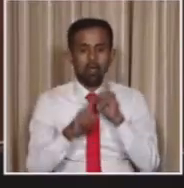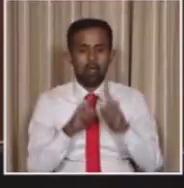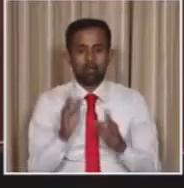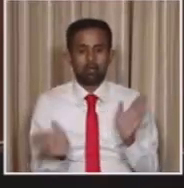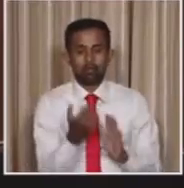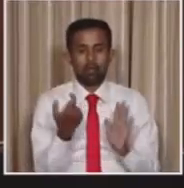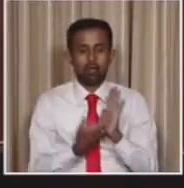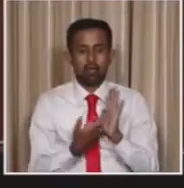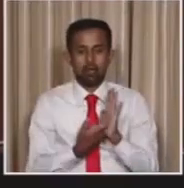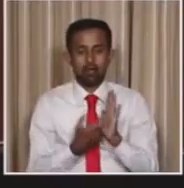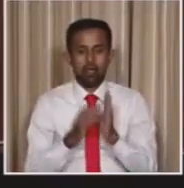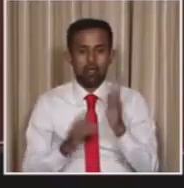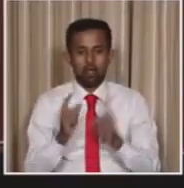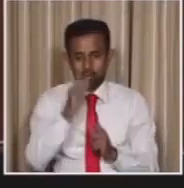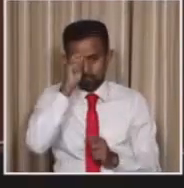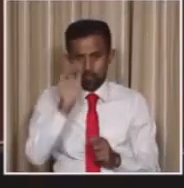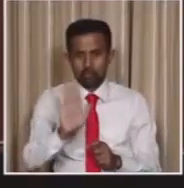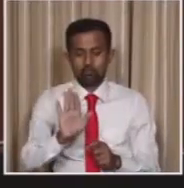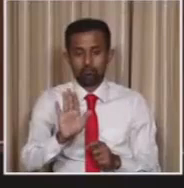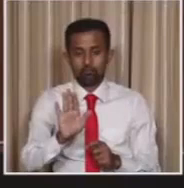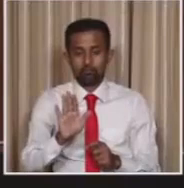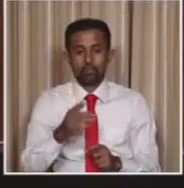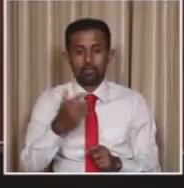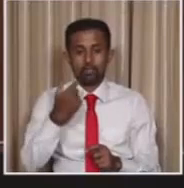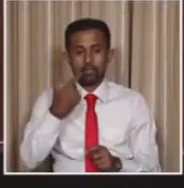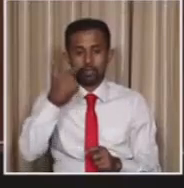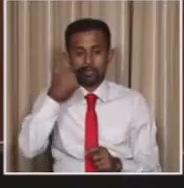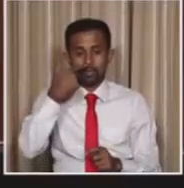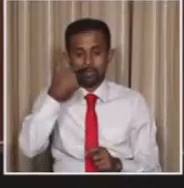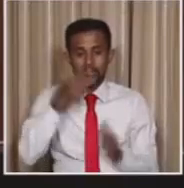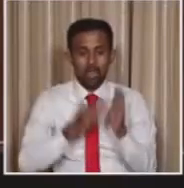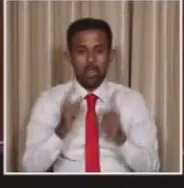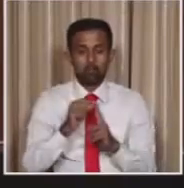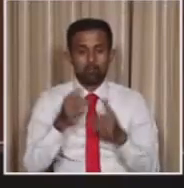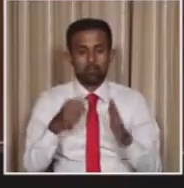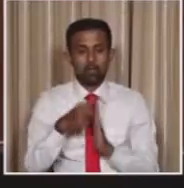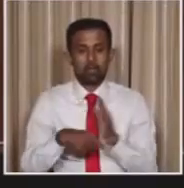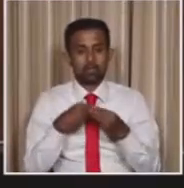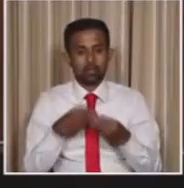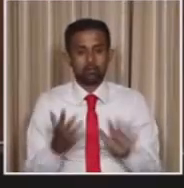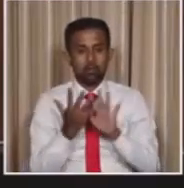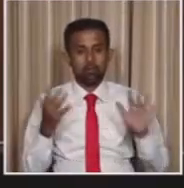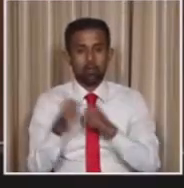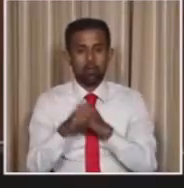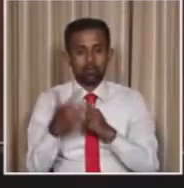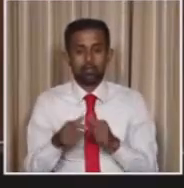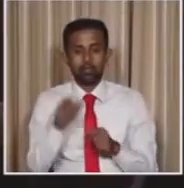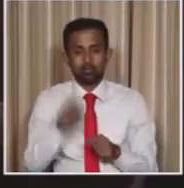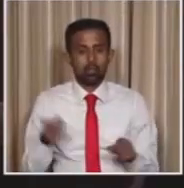මේ රාධාකිෂ්ණ ඇමතුමා නෙවෙයි ස්තෙල් ඇමති වෙලා ඉඳලා රටත් විනාශ කරලා පොලිනුත් අදලා මිනිස්සුත්